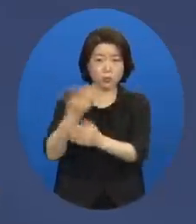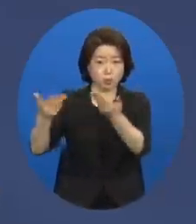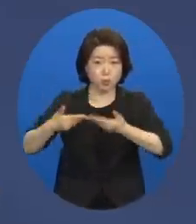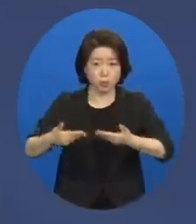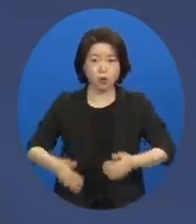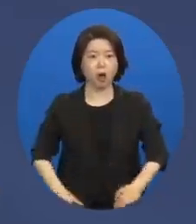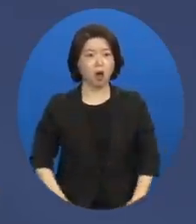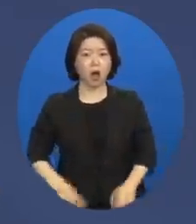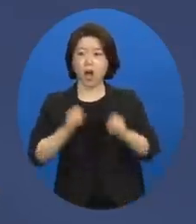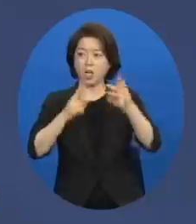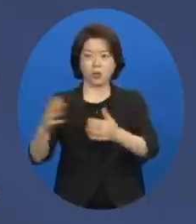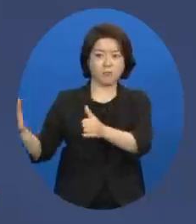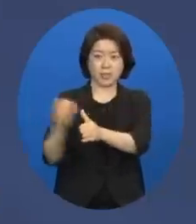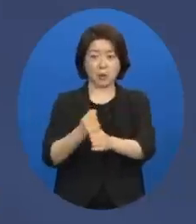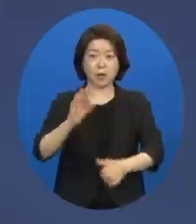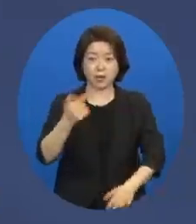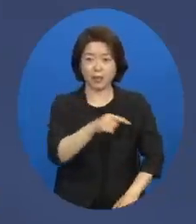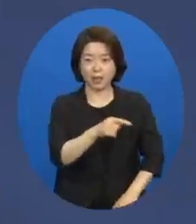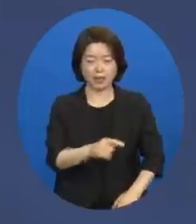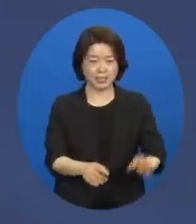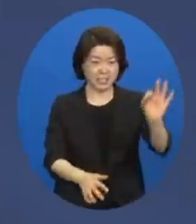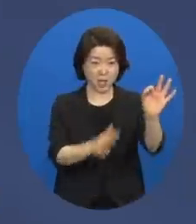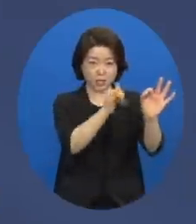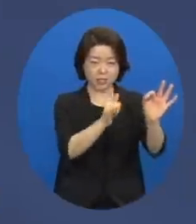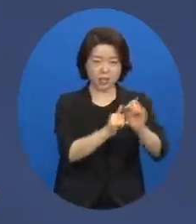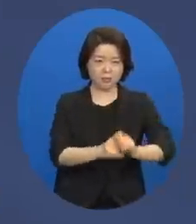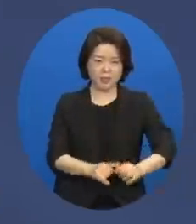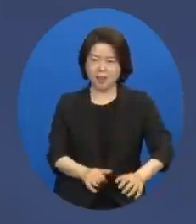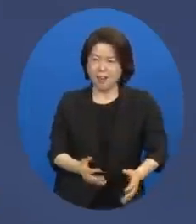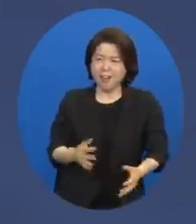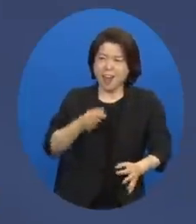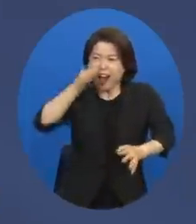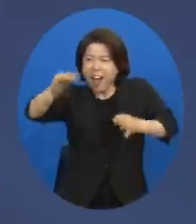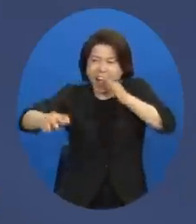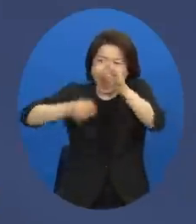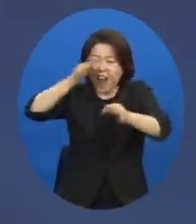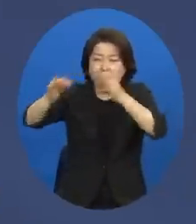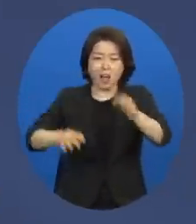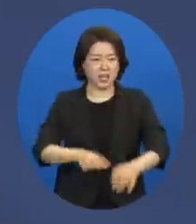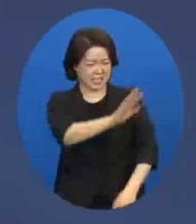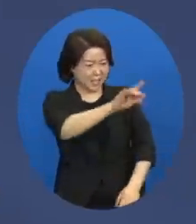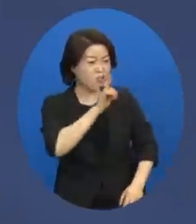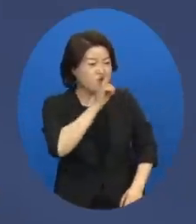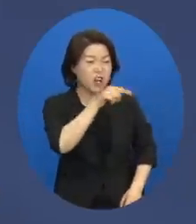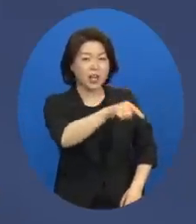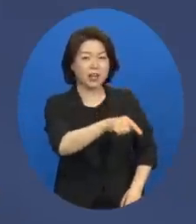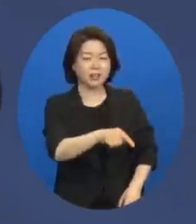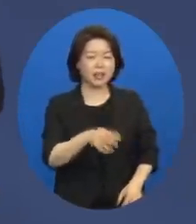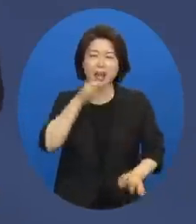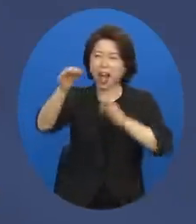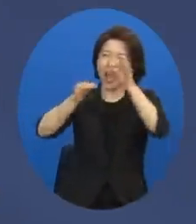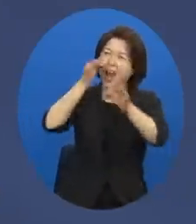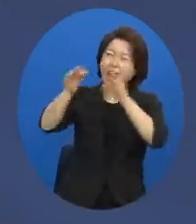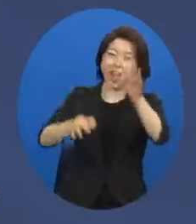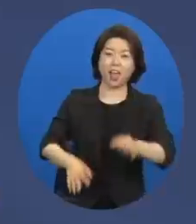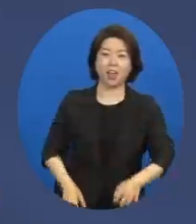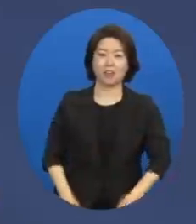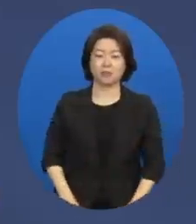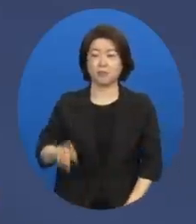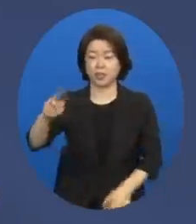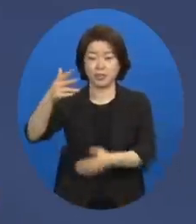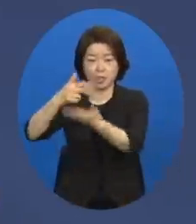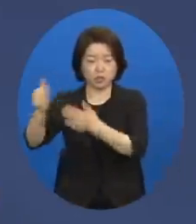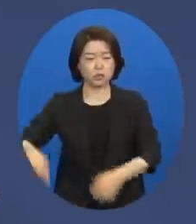이 기회를 놓칠 수가 없는 거예요. 열 사람이 그냥 악을 썼어요. 막 조용히 하라는데도 막 악을 썼어요. 그때 주님이 너희의